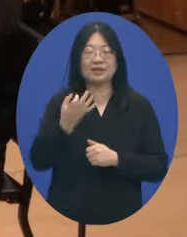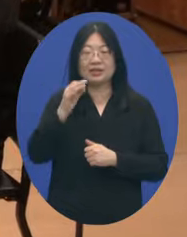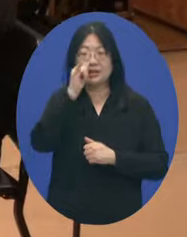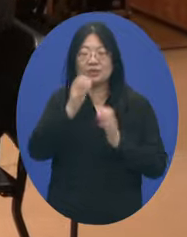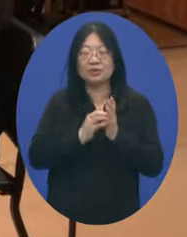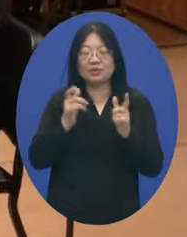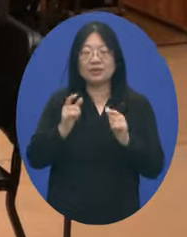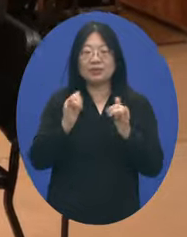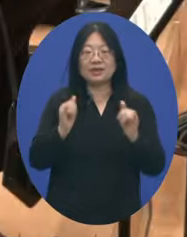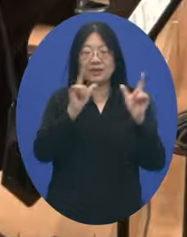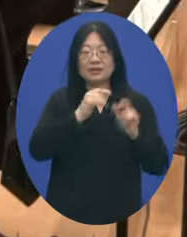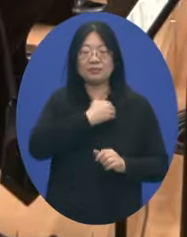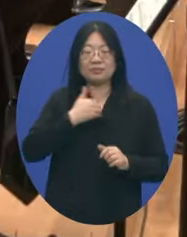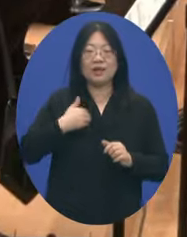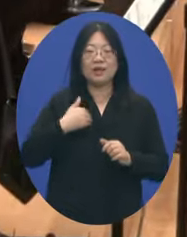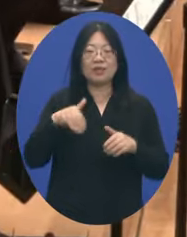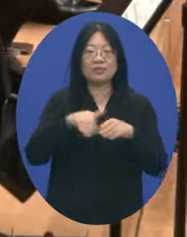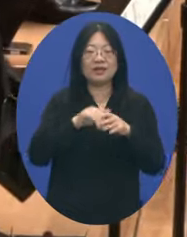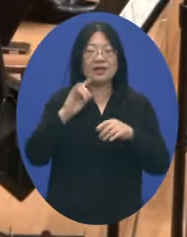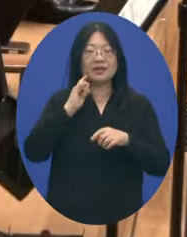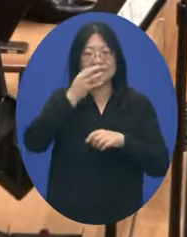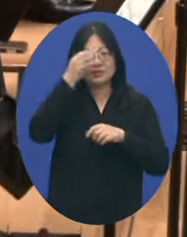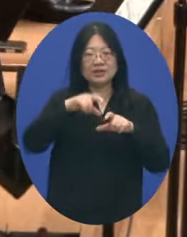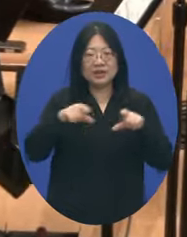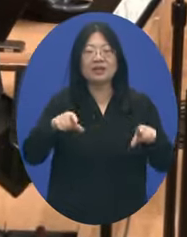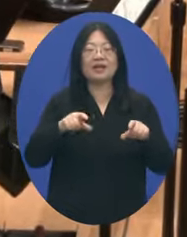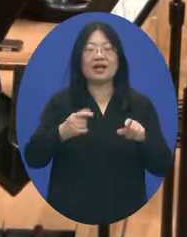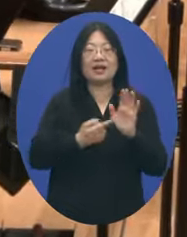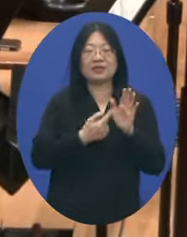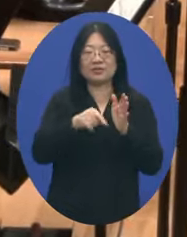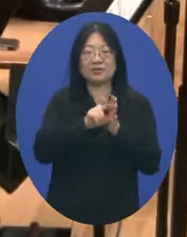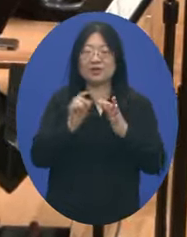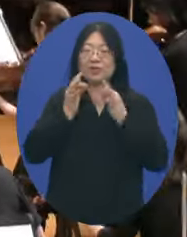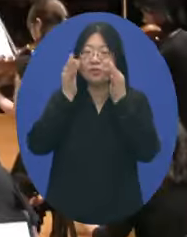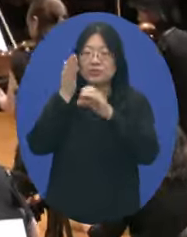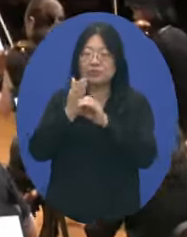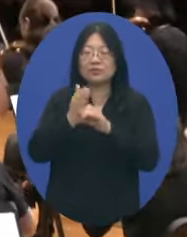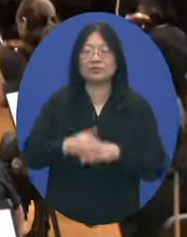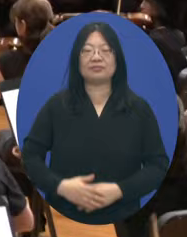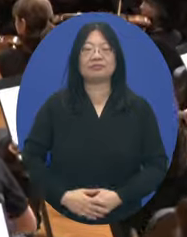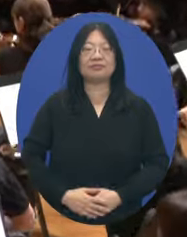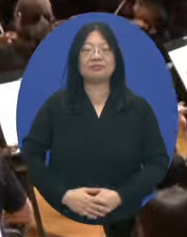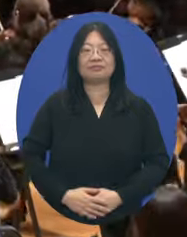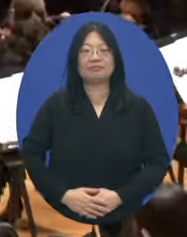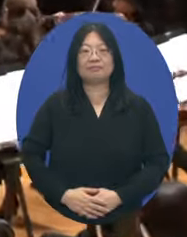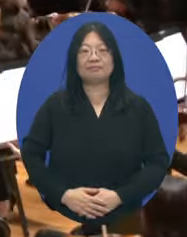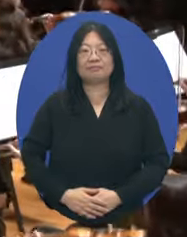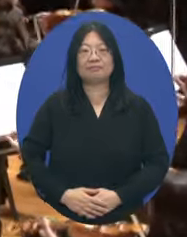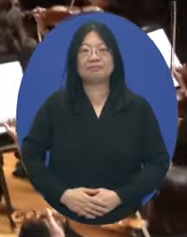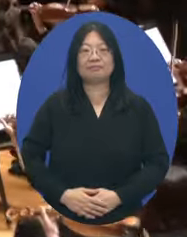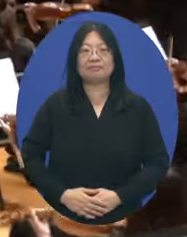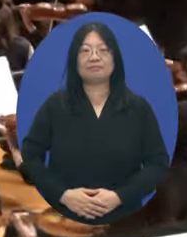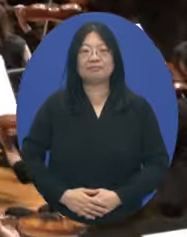도민의 삶의 질 향상과 문화예술 대중화를 위해 노력하고 있습니다. 슈티비 뉴스 최창순입니다.